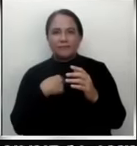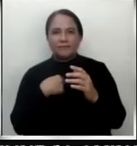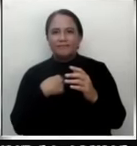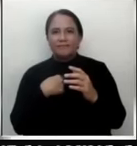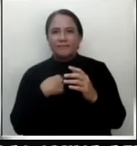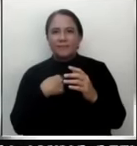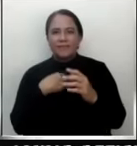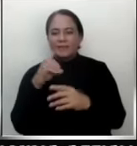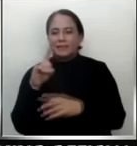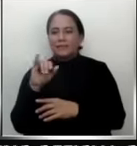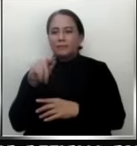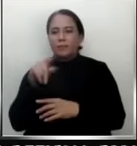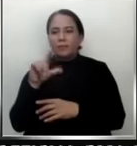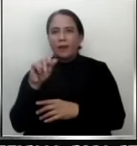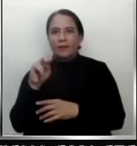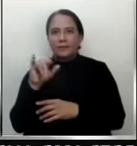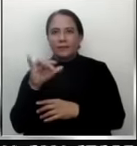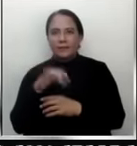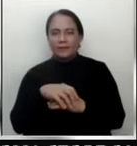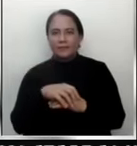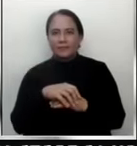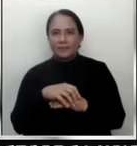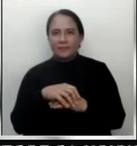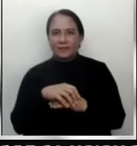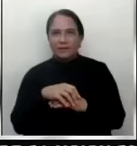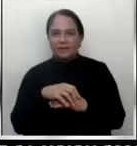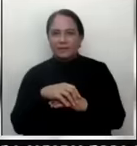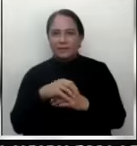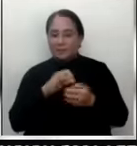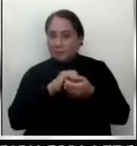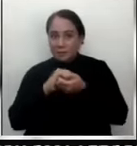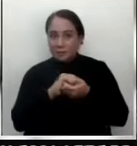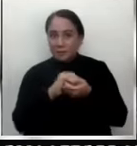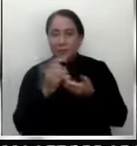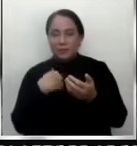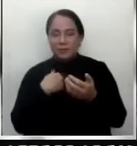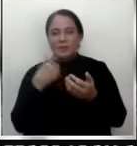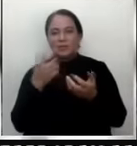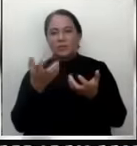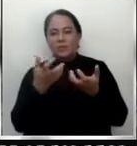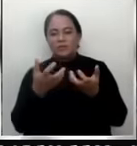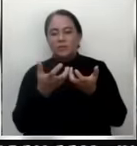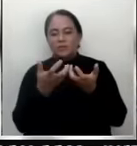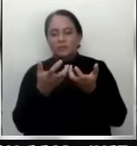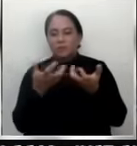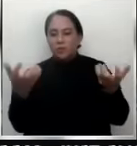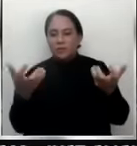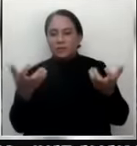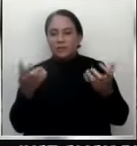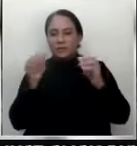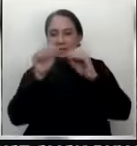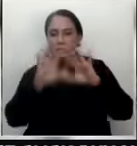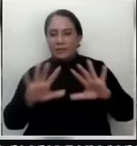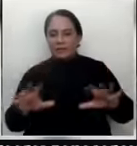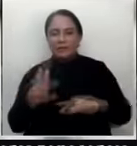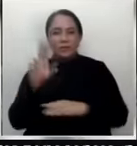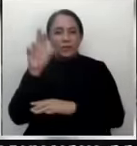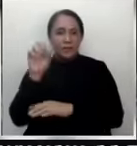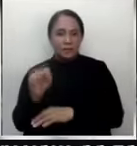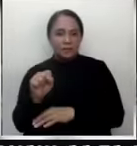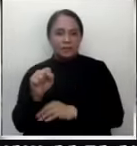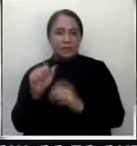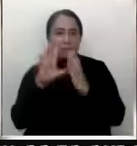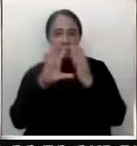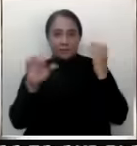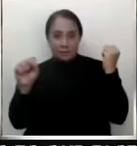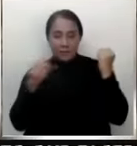diplomatic frenzy, no? Particularly to divide ASEAN. Ayon naman kay U.S. Ambassador Mary Kay Carlson, asahan daw